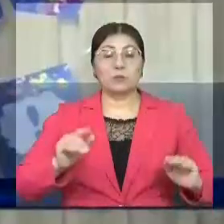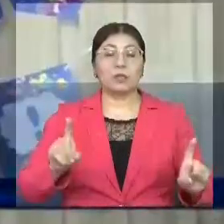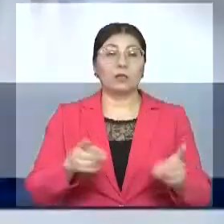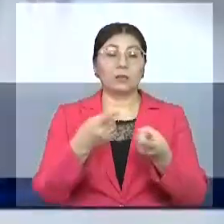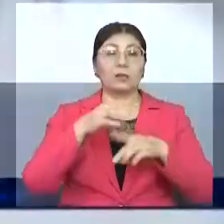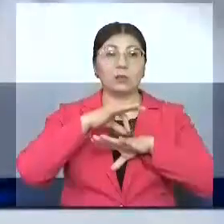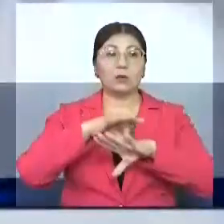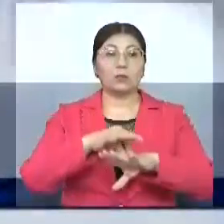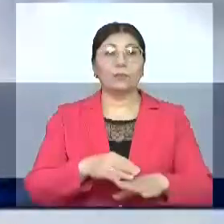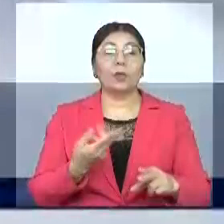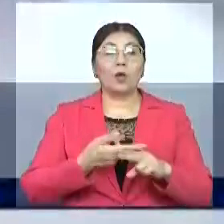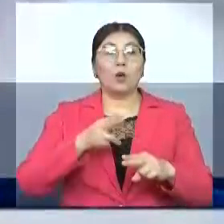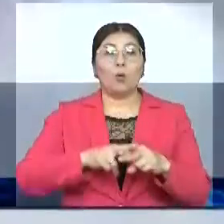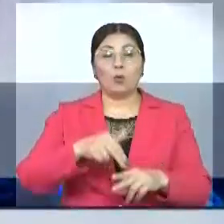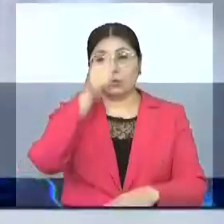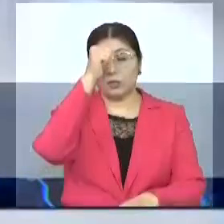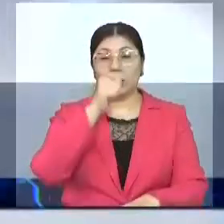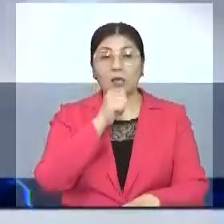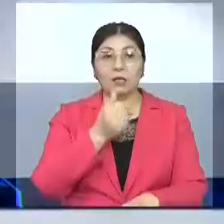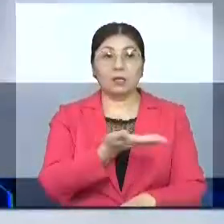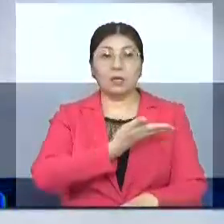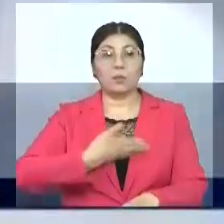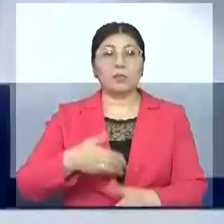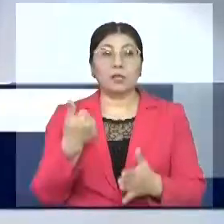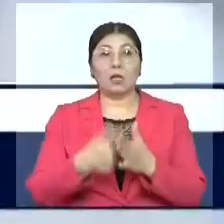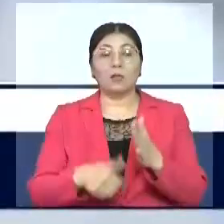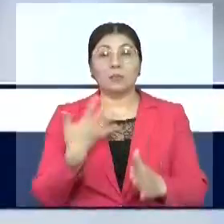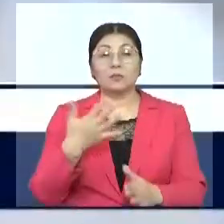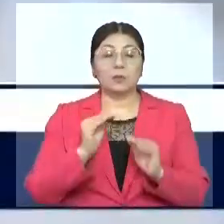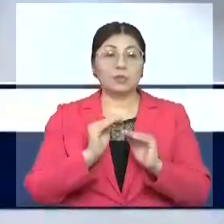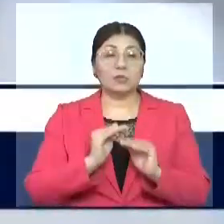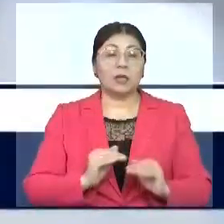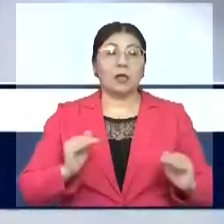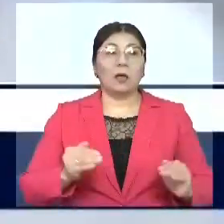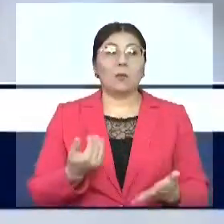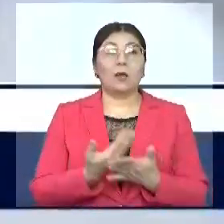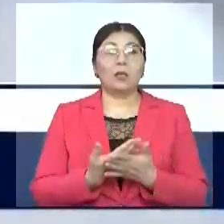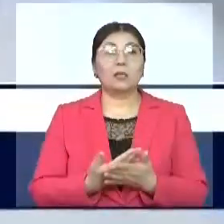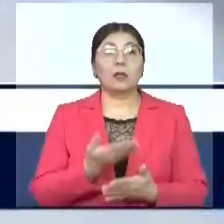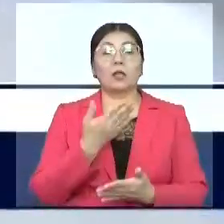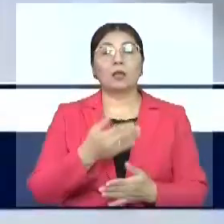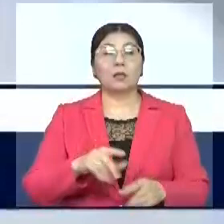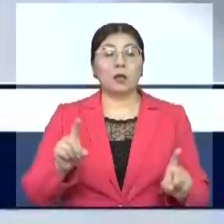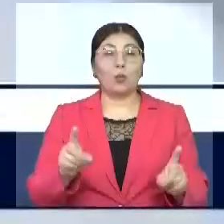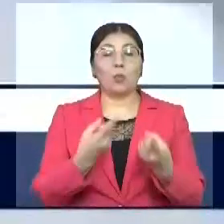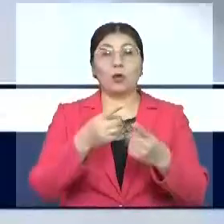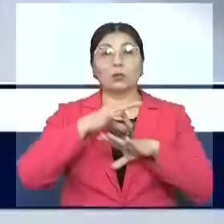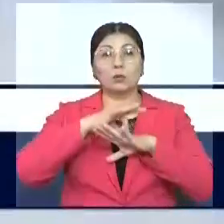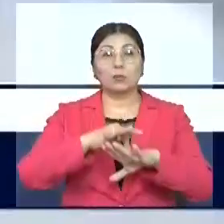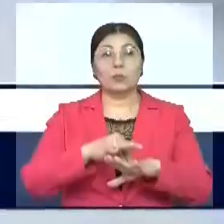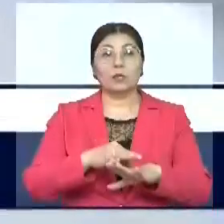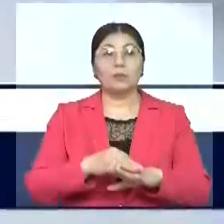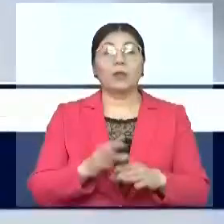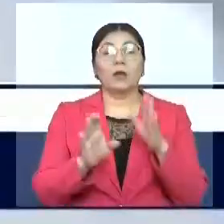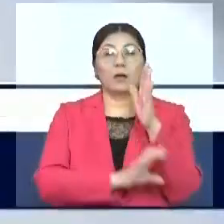процесінен өтеді. Осы айда бізде 65 бала оңалту орталықтан өтіп жатыр. Сол балдарды айдың